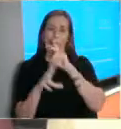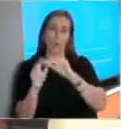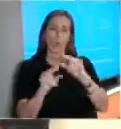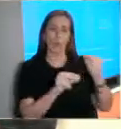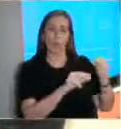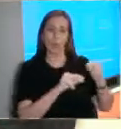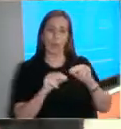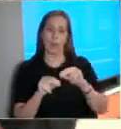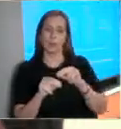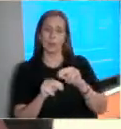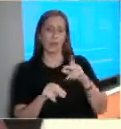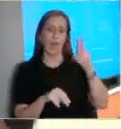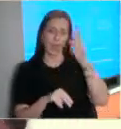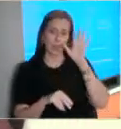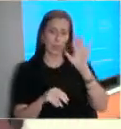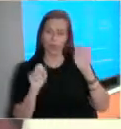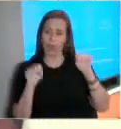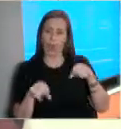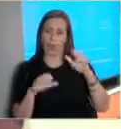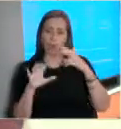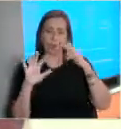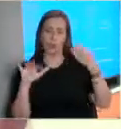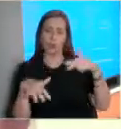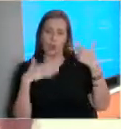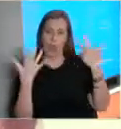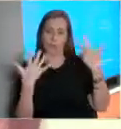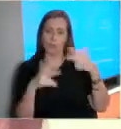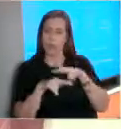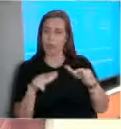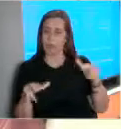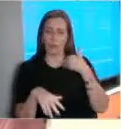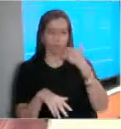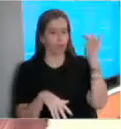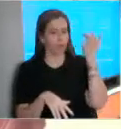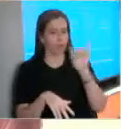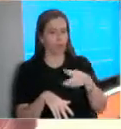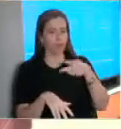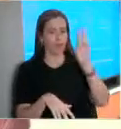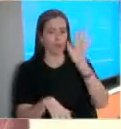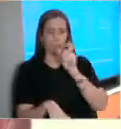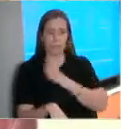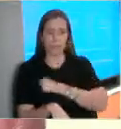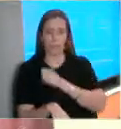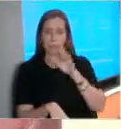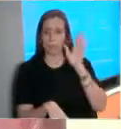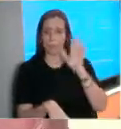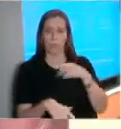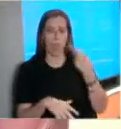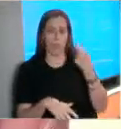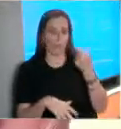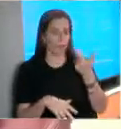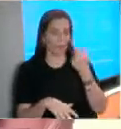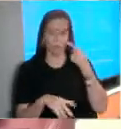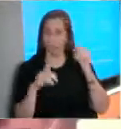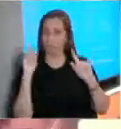הדבר. הליכוד שלט בעם 8 שנים, והמצב פה החמיר, יש פה הרבה יותר אנשים מסכנים, המחירים פה